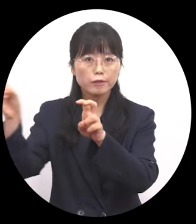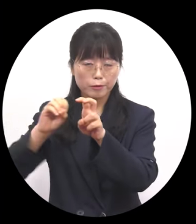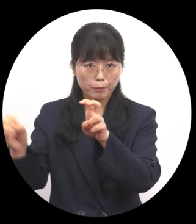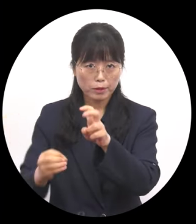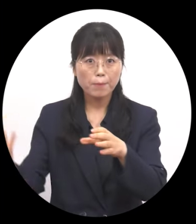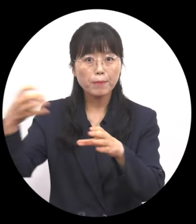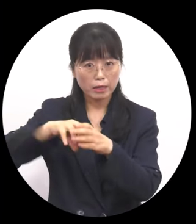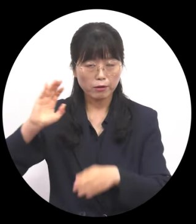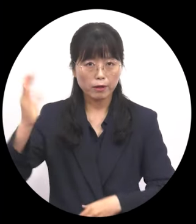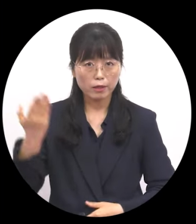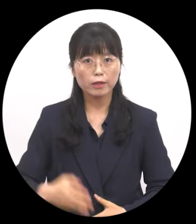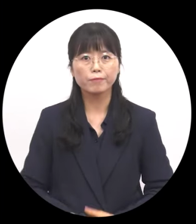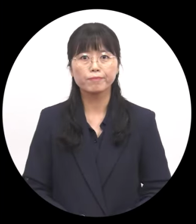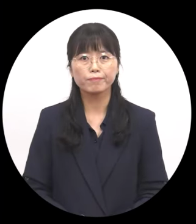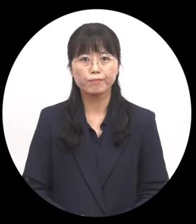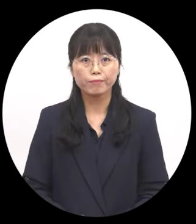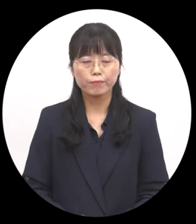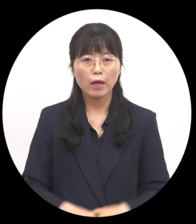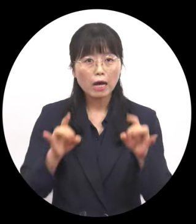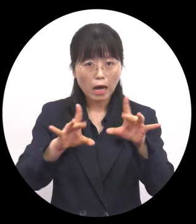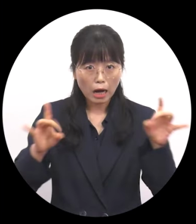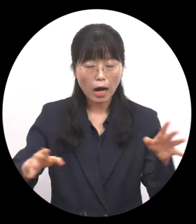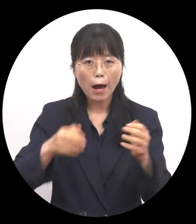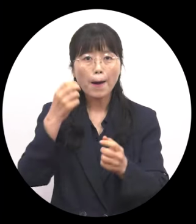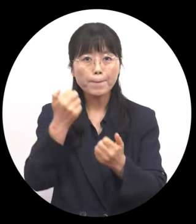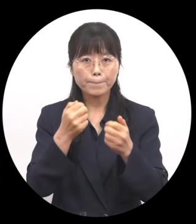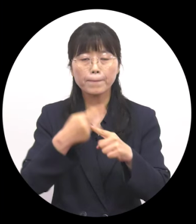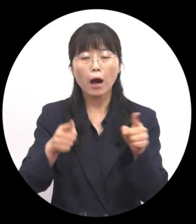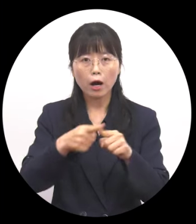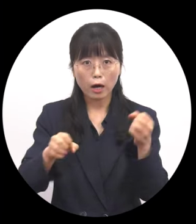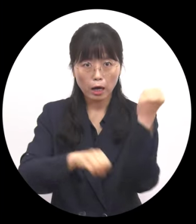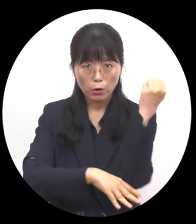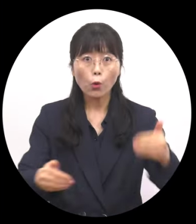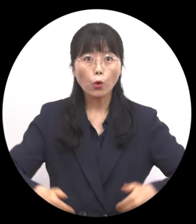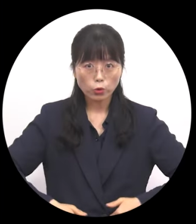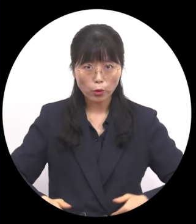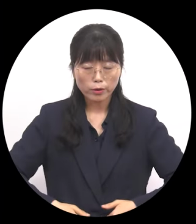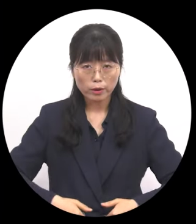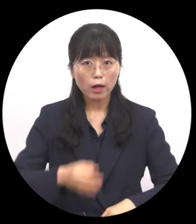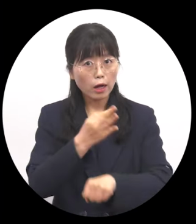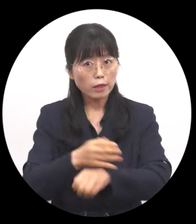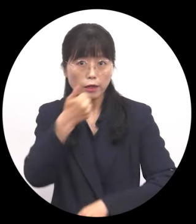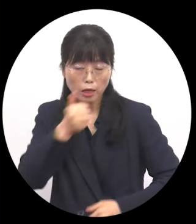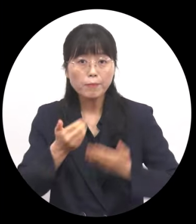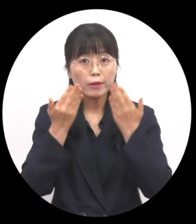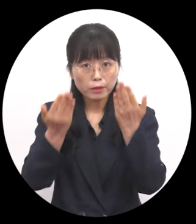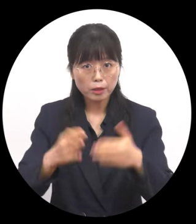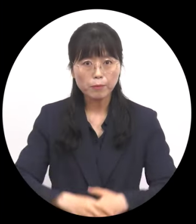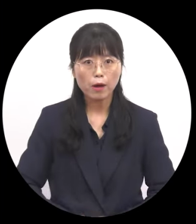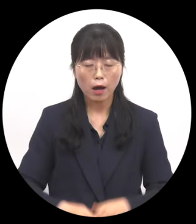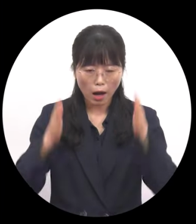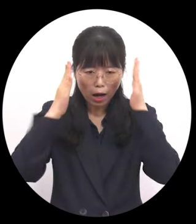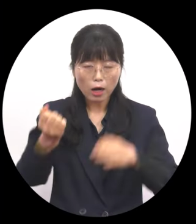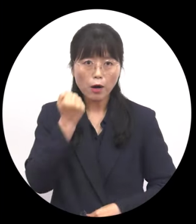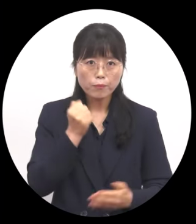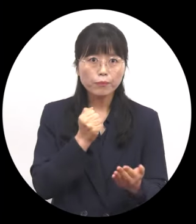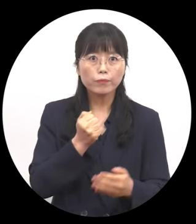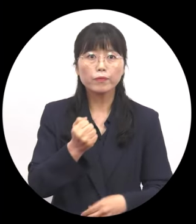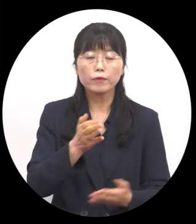20%를 반영합니다. 이제 각각의 평가 요소에 대해서 간략하게 말씀을 드리면요. 학업